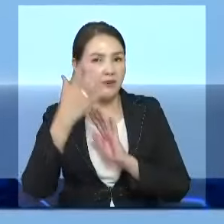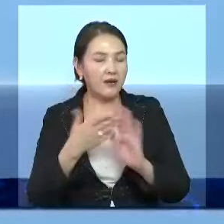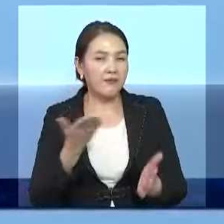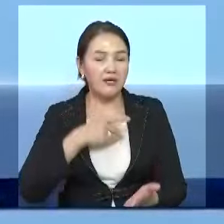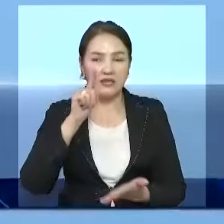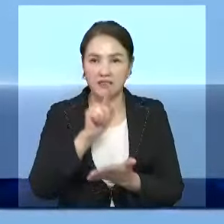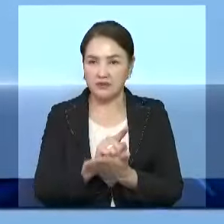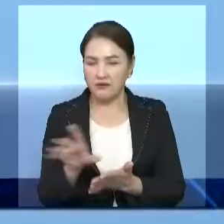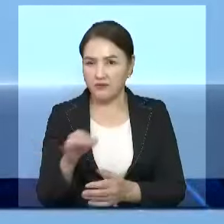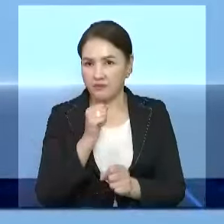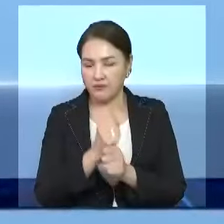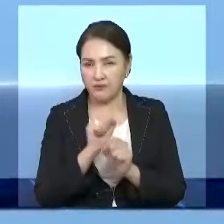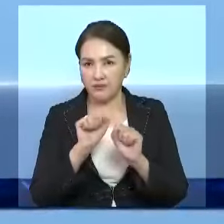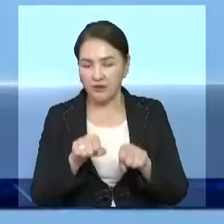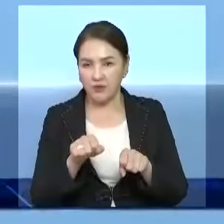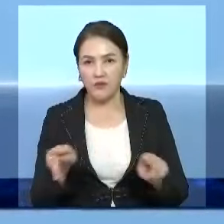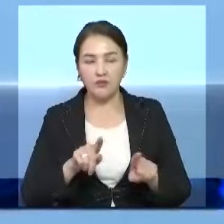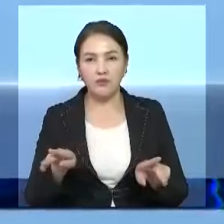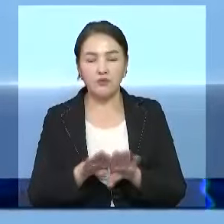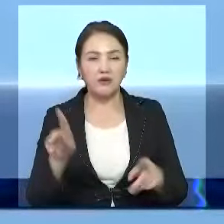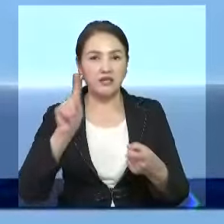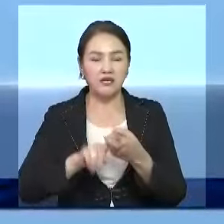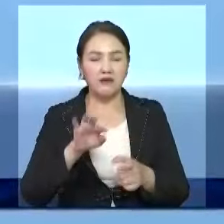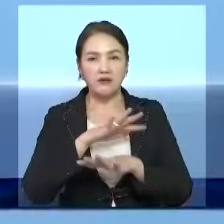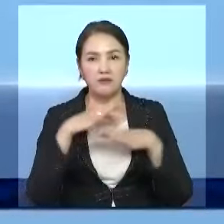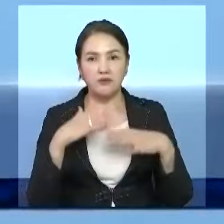должны делать всё возможно Для этого от нас тоже зависит многое